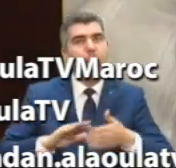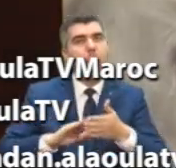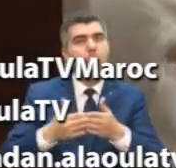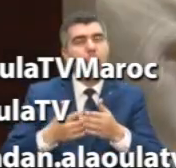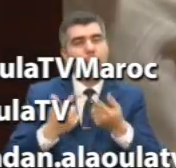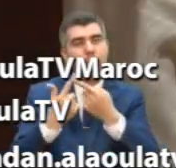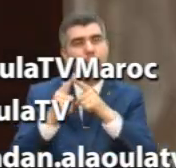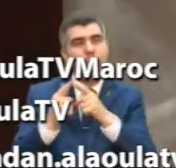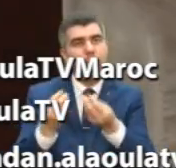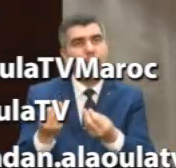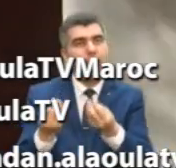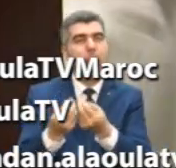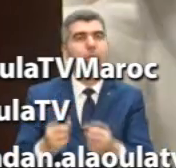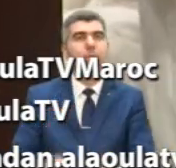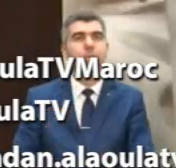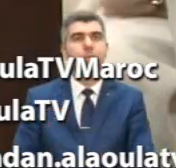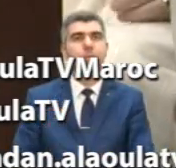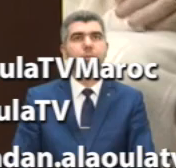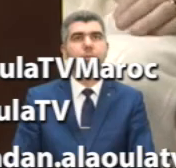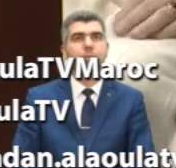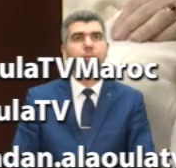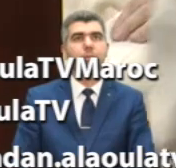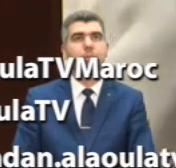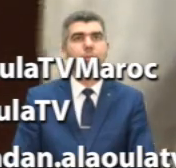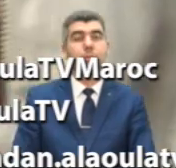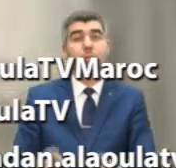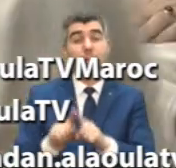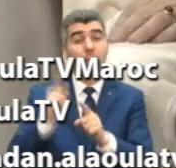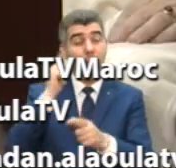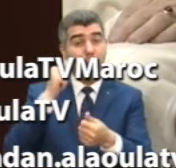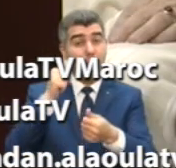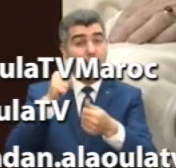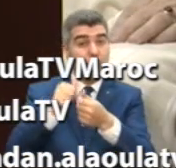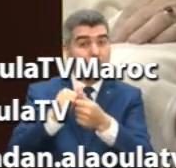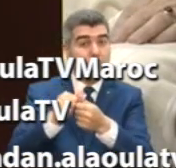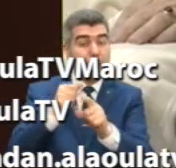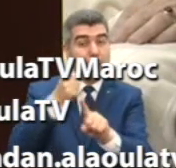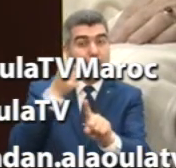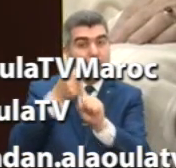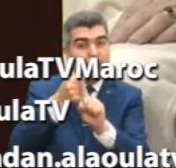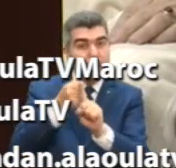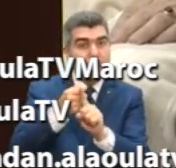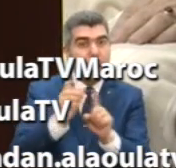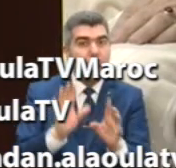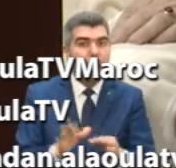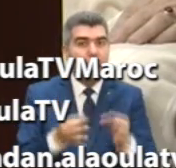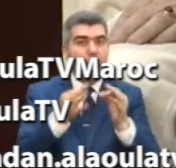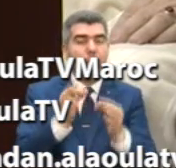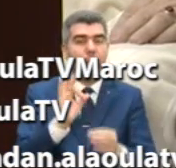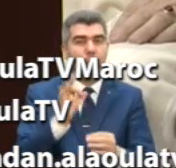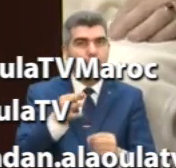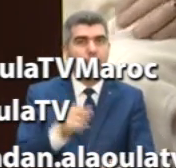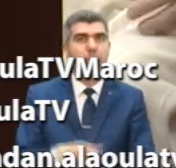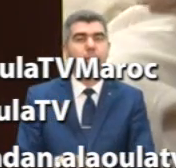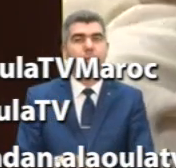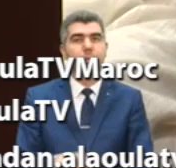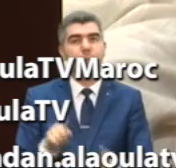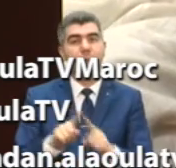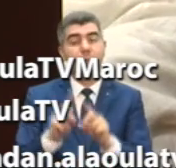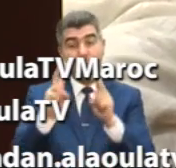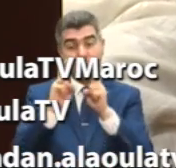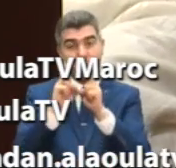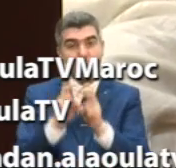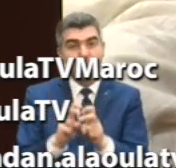الوزاريه المعنيه. مع العلم ان المجهودات موجوده والنتائج موجوده. التقليص في العجز